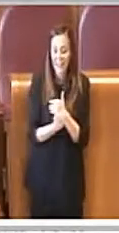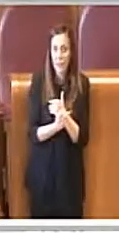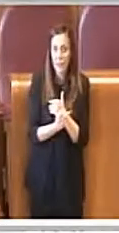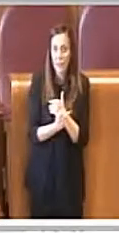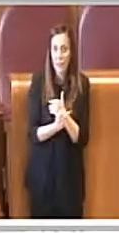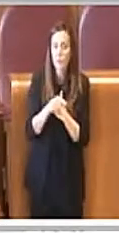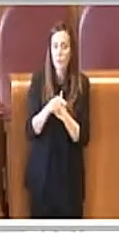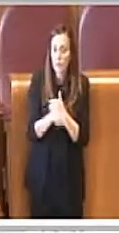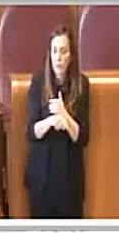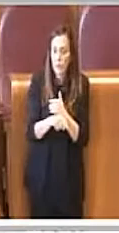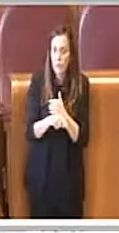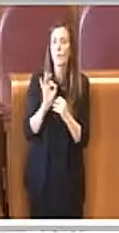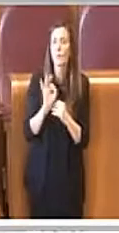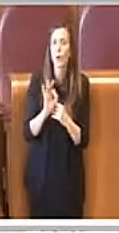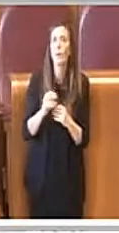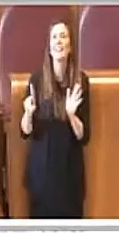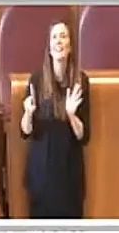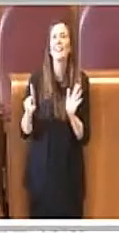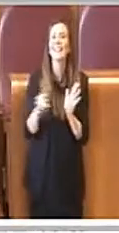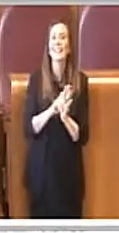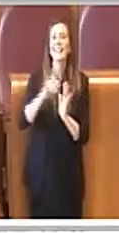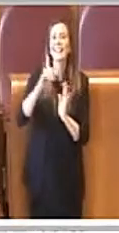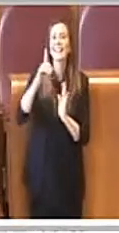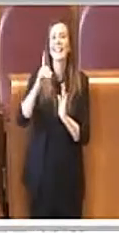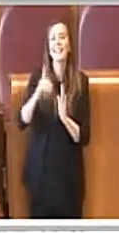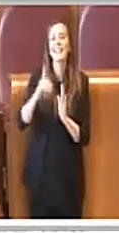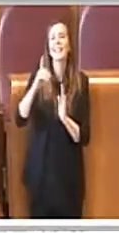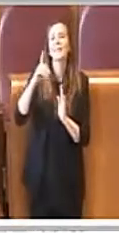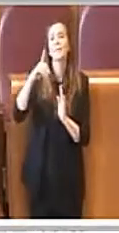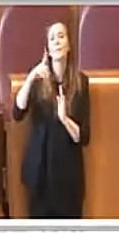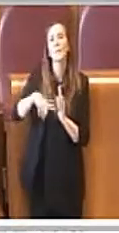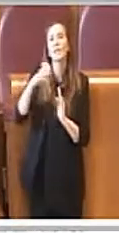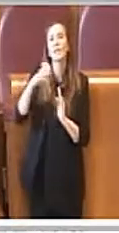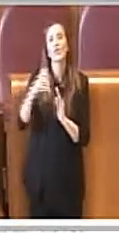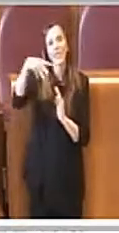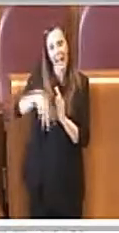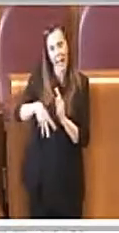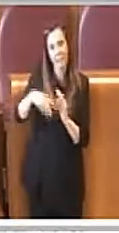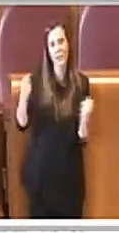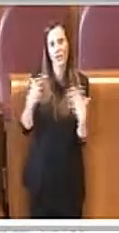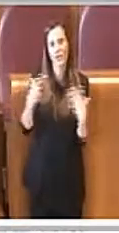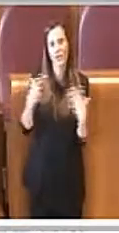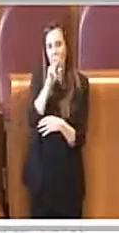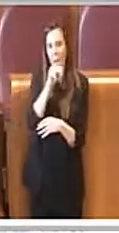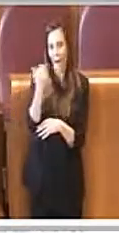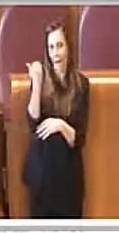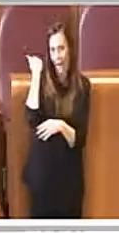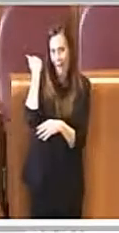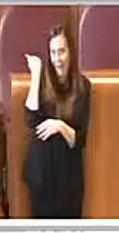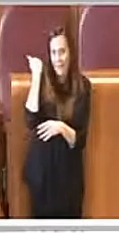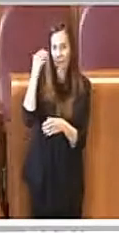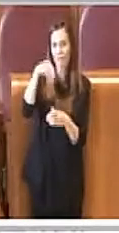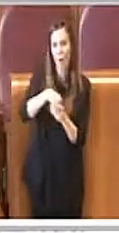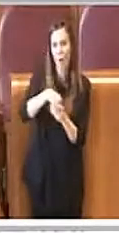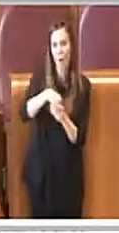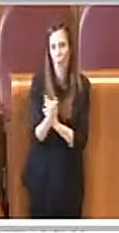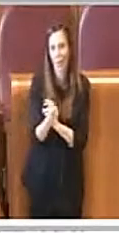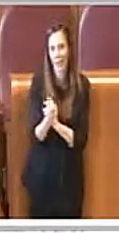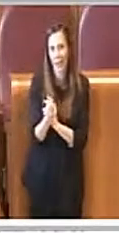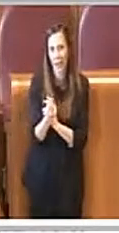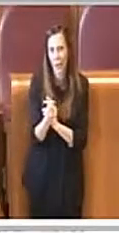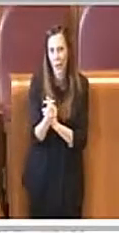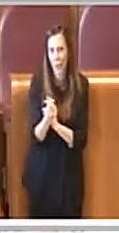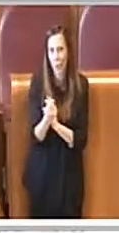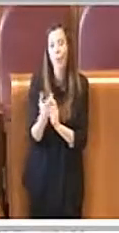attenuti al decreto, al DPCM del 17 marzo e quindi sulla base del contenuto